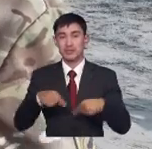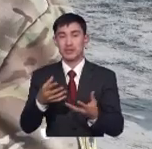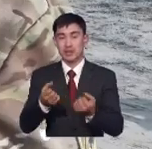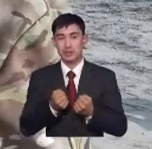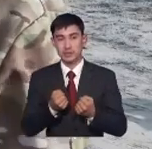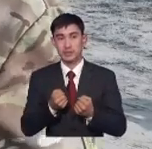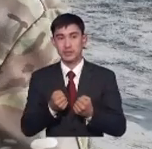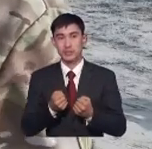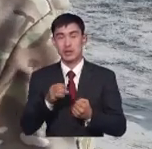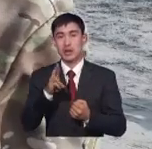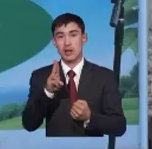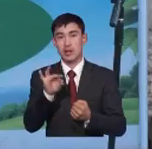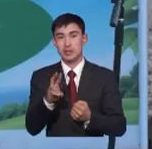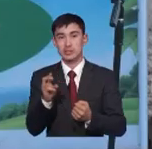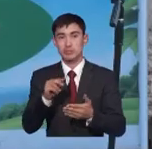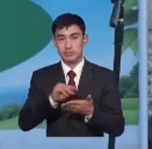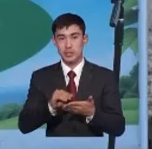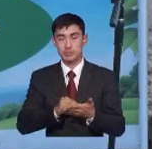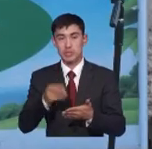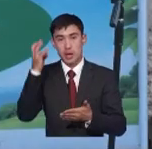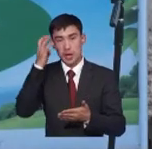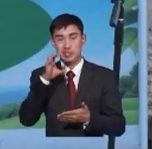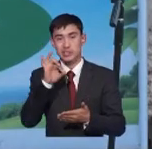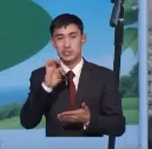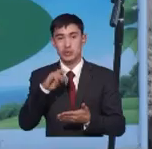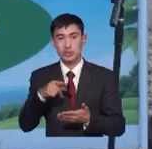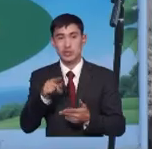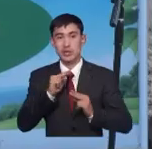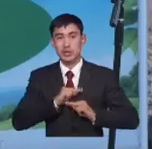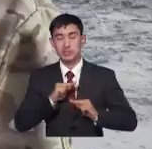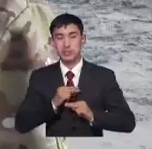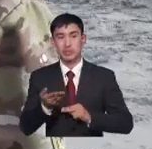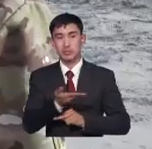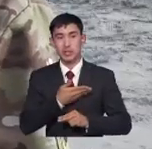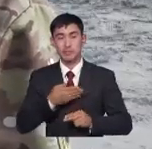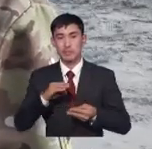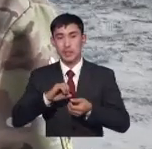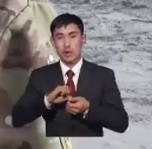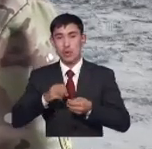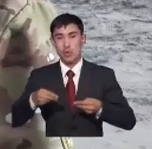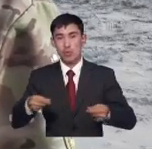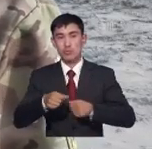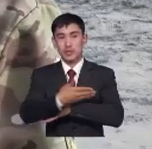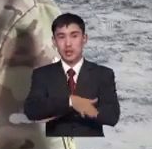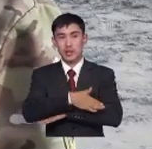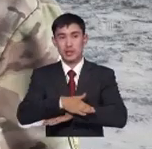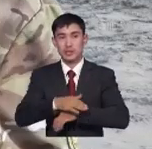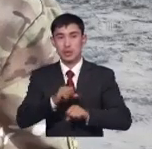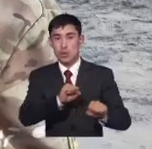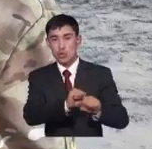аламыз, класын белгілейміз. Қара сексеуілдің қызметі мынау құмды далаларды көшірмей